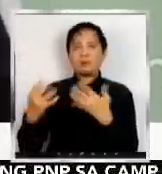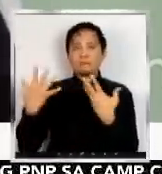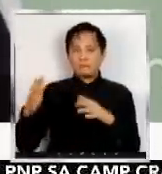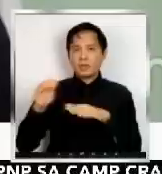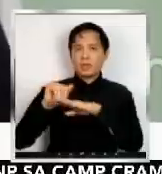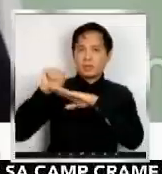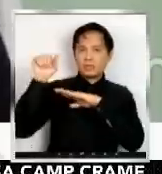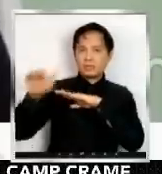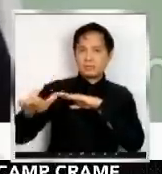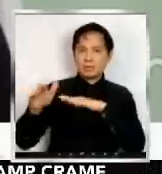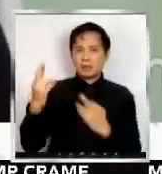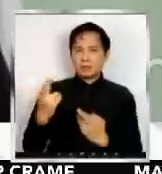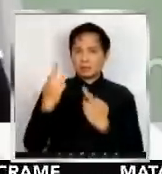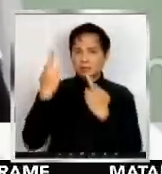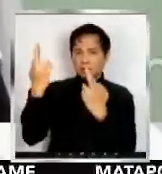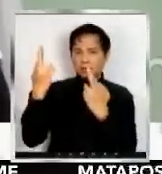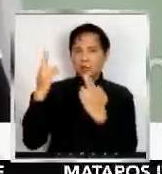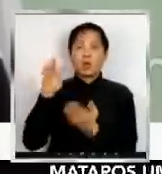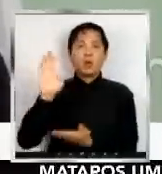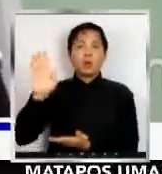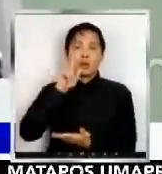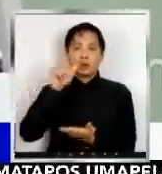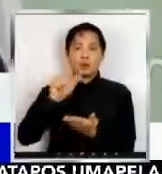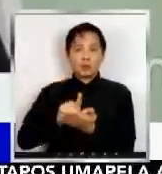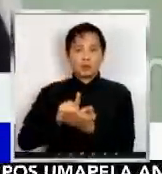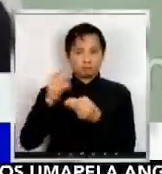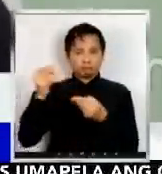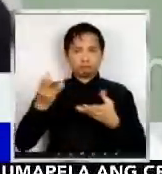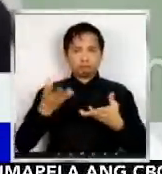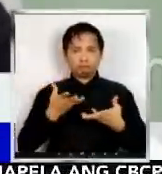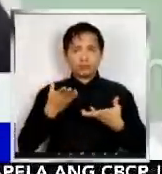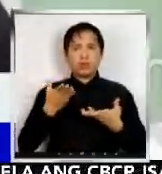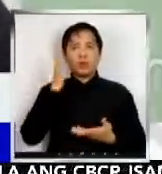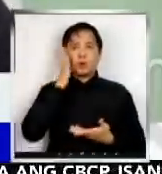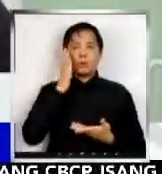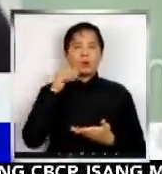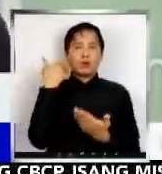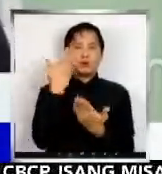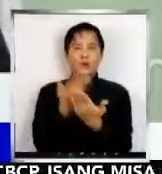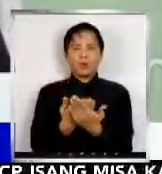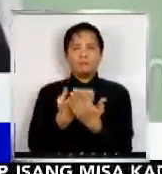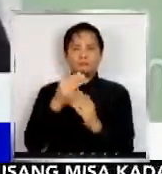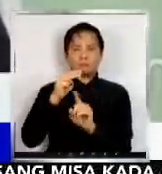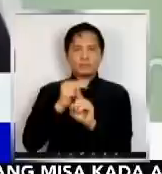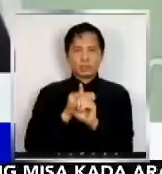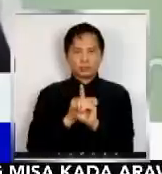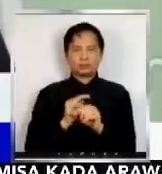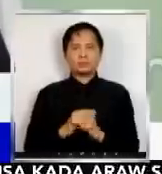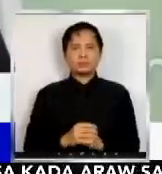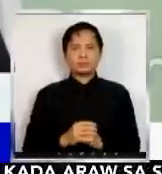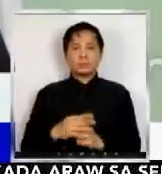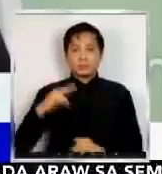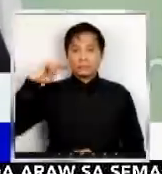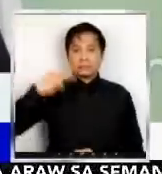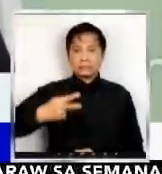the stocks will be arriving March. The second most important is remdesivir.